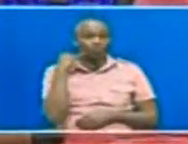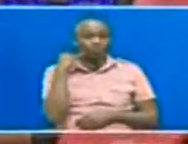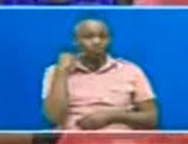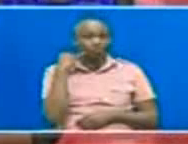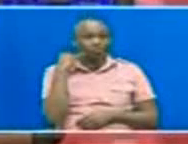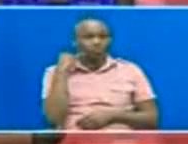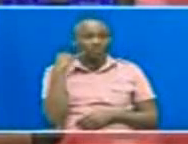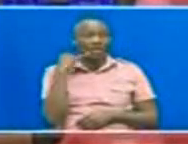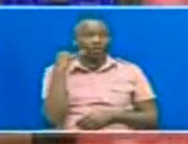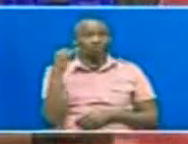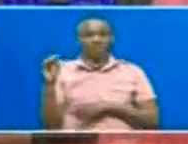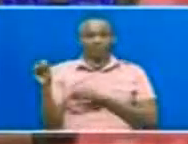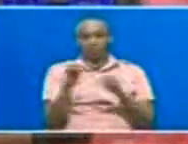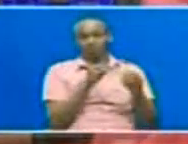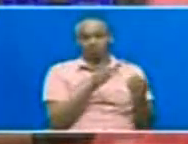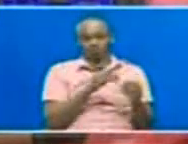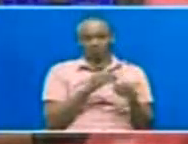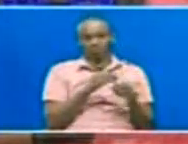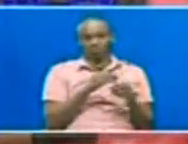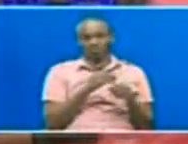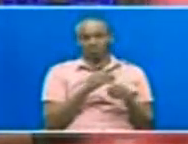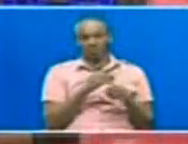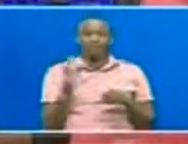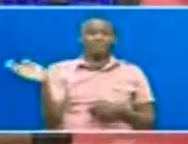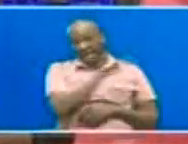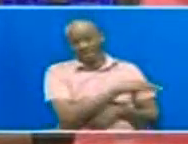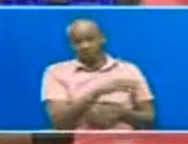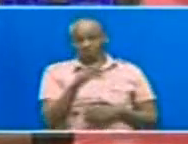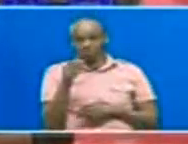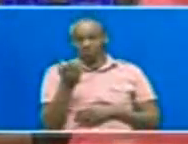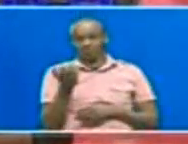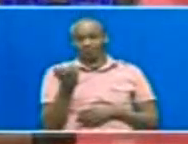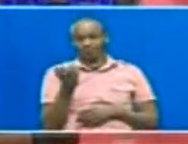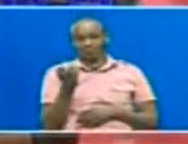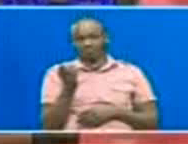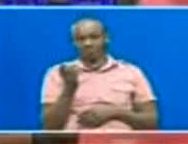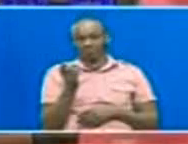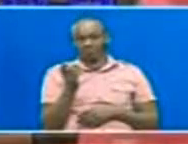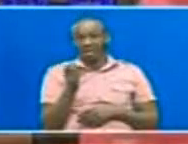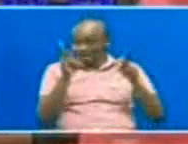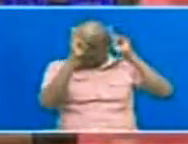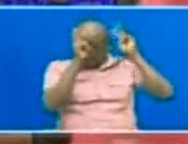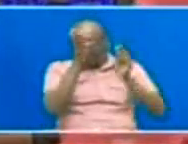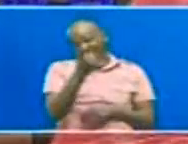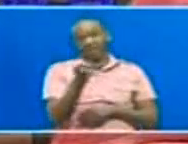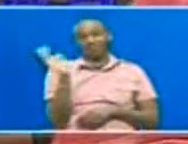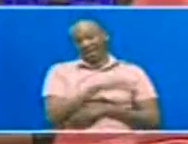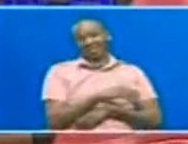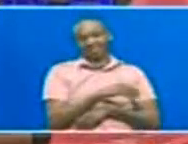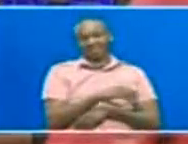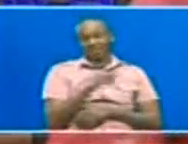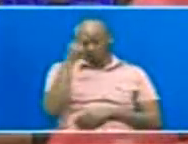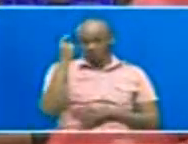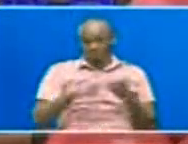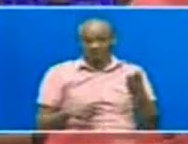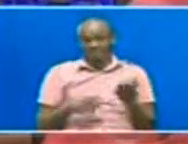From Nakuru, I went to Kakamega. I was taken back to Kakamega. Mm. because they